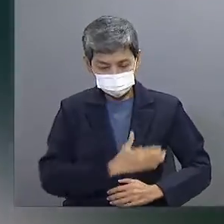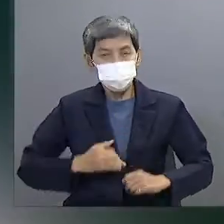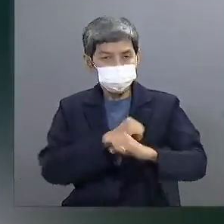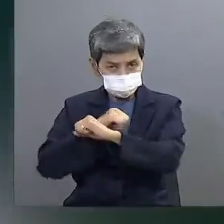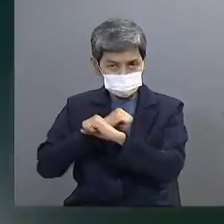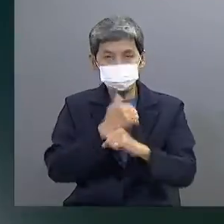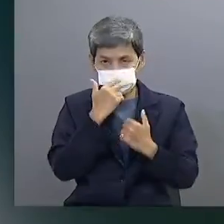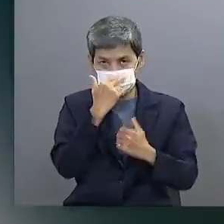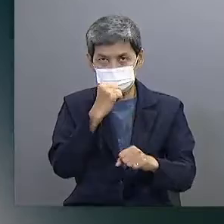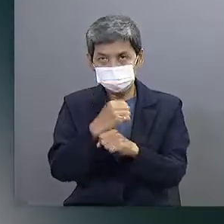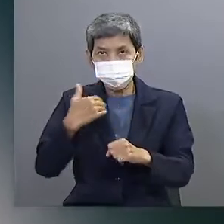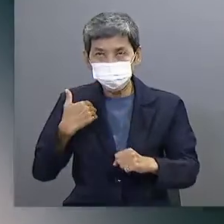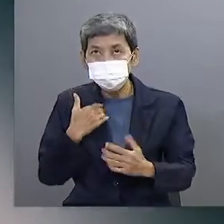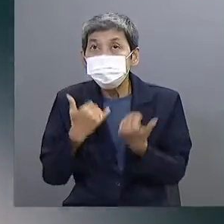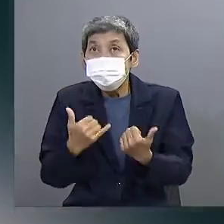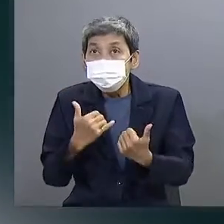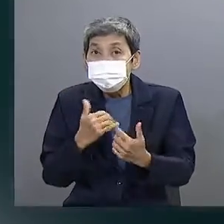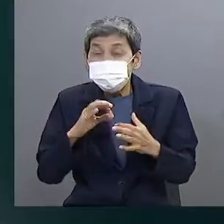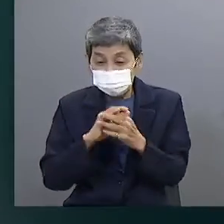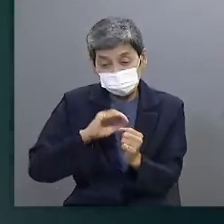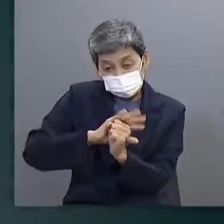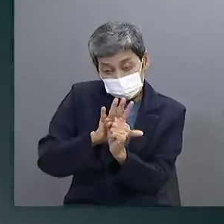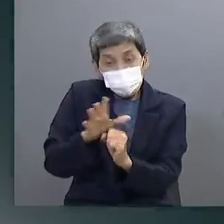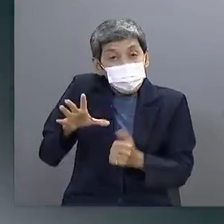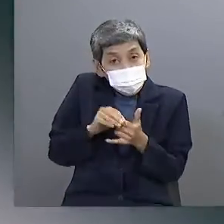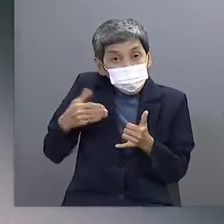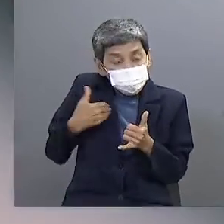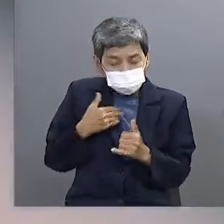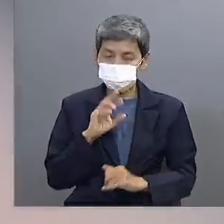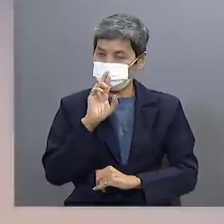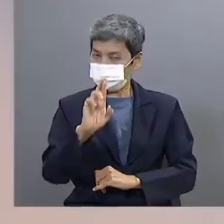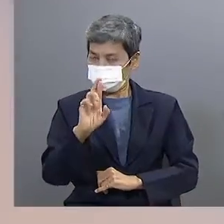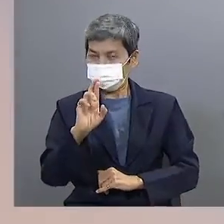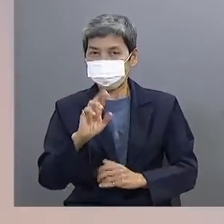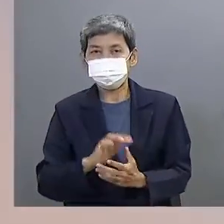เพราะว่าถึงแม้จะเคยติดเชื้อโควิดมาแล้วครับแต่ก็ยังต้องระวังครับ